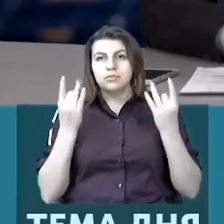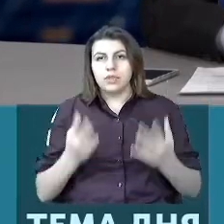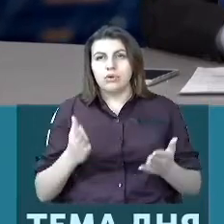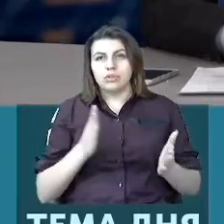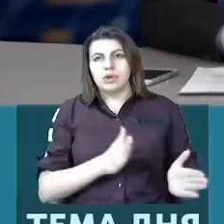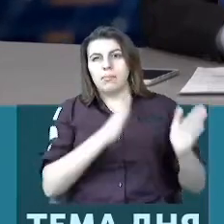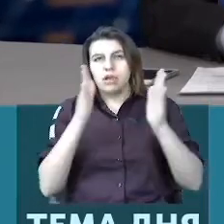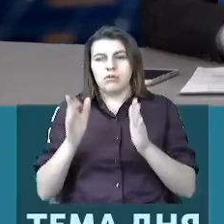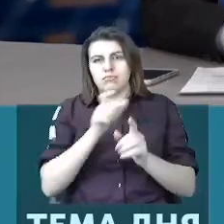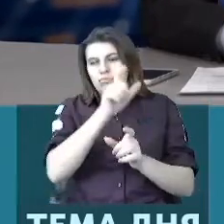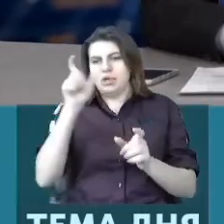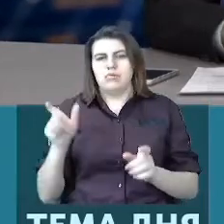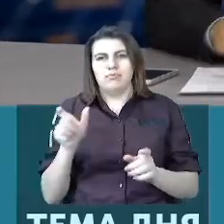місце.